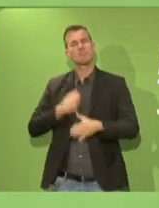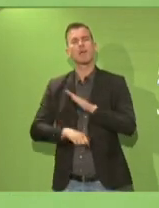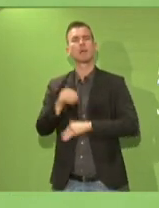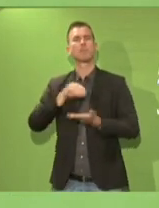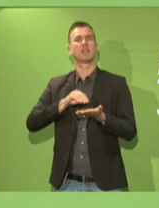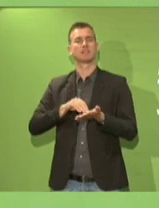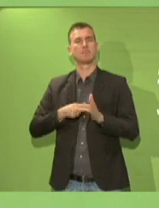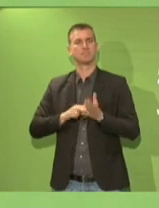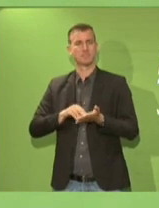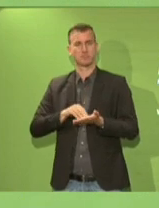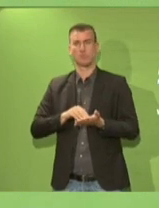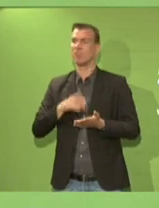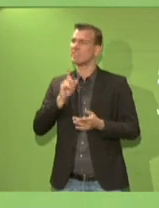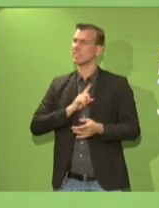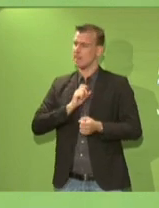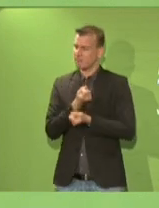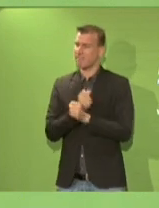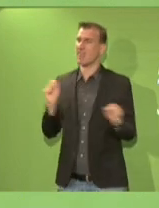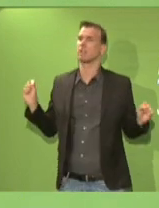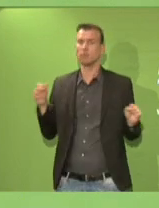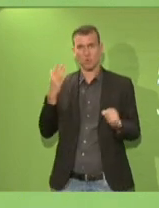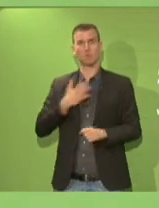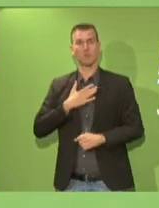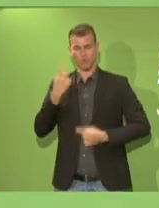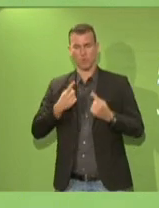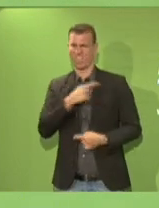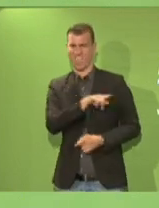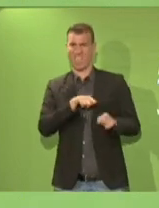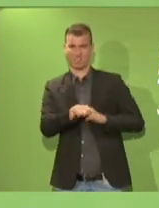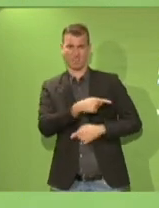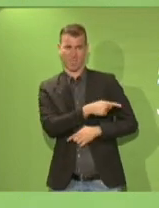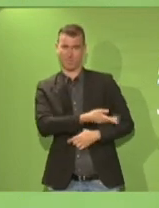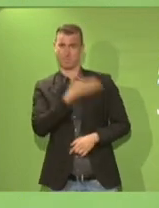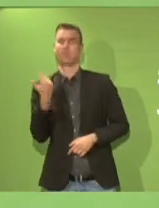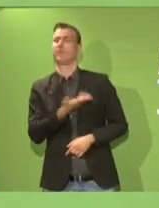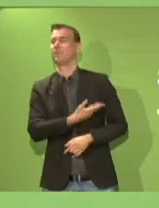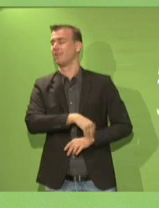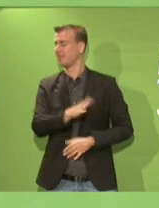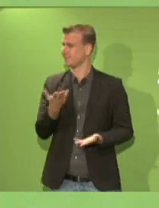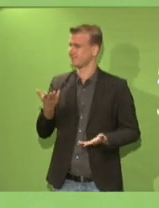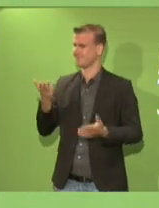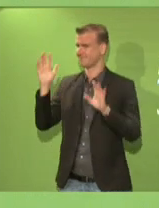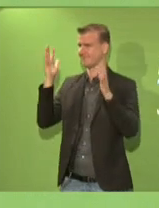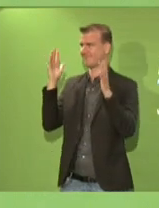individuelle Selbstentfaltung steht, das sind wir Grüne und nicht die FDP, liebe Freundinnen und Freunde.